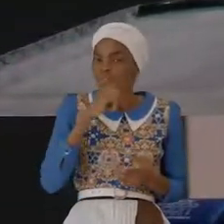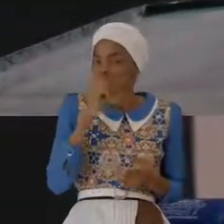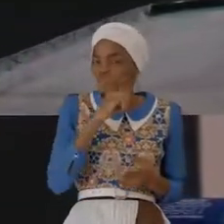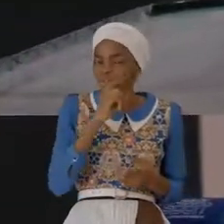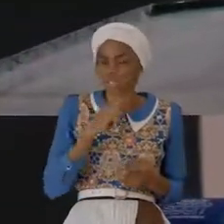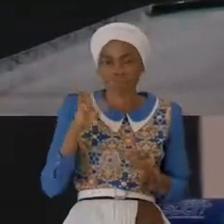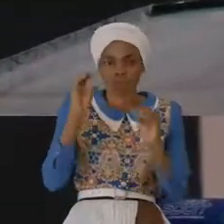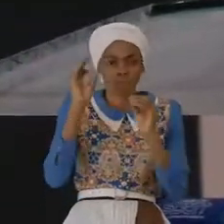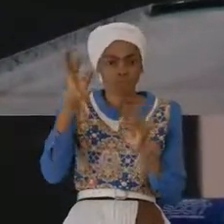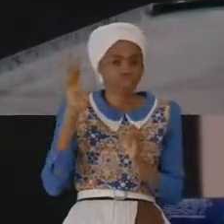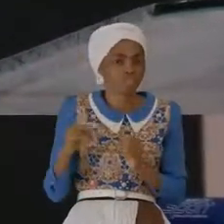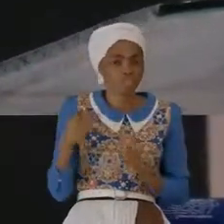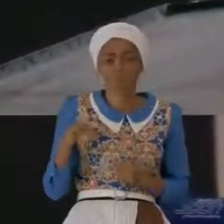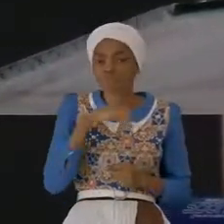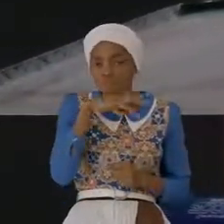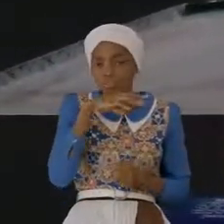corruption. 2.